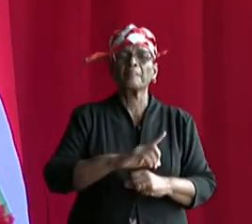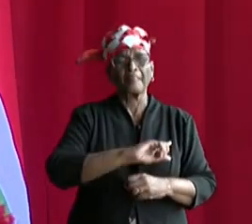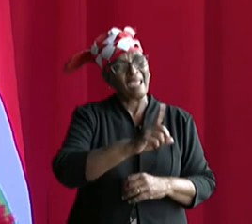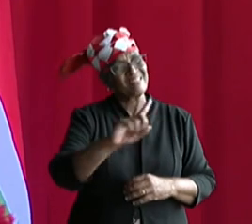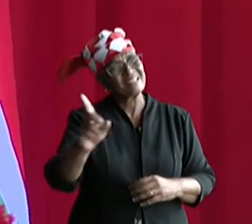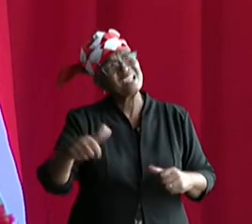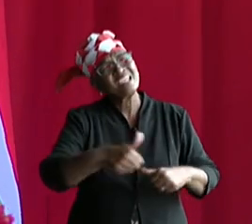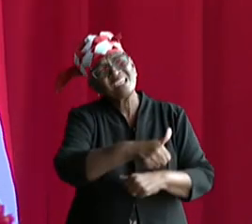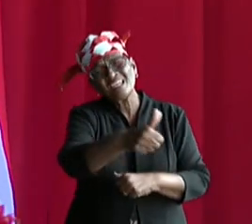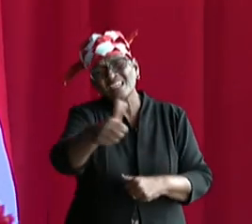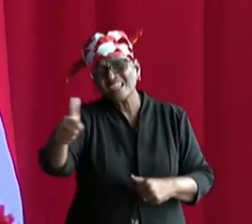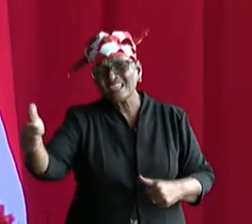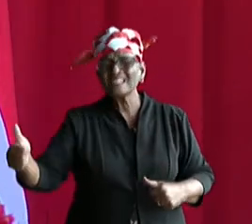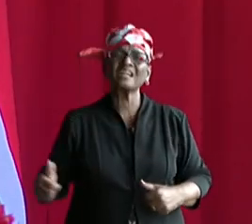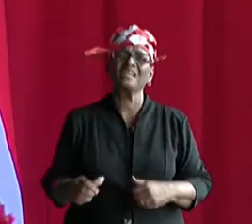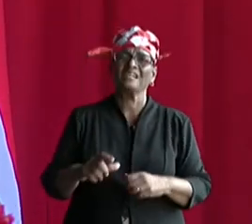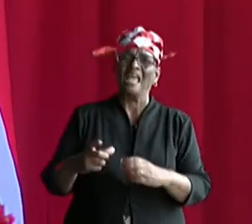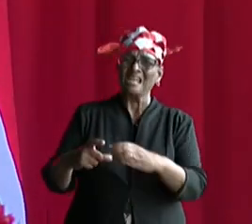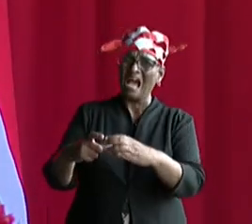geledingen en